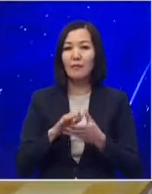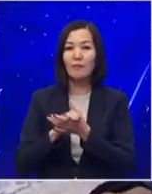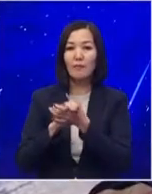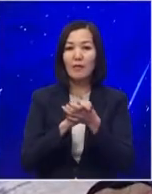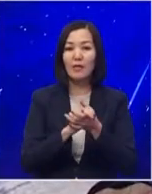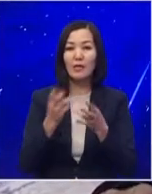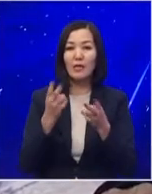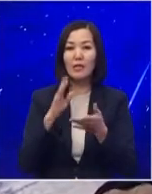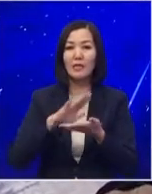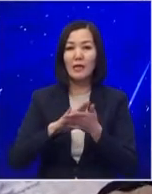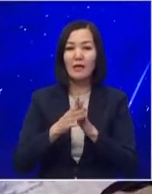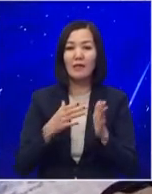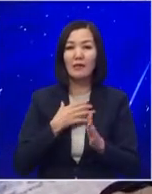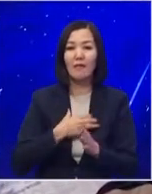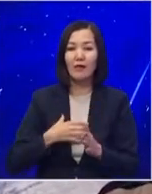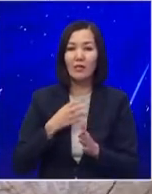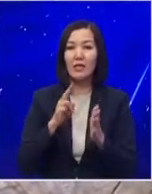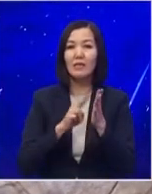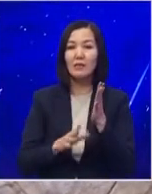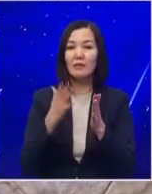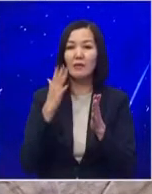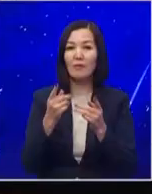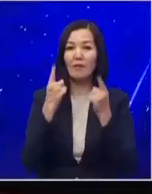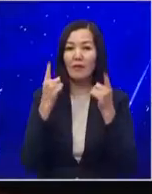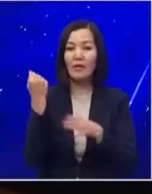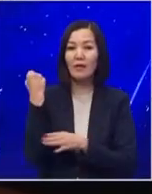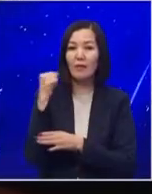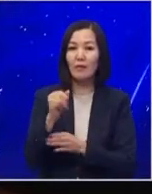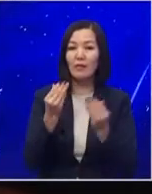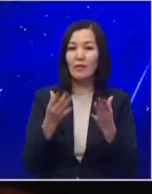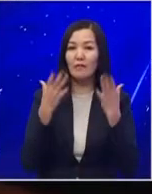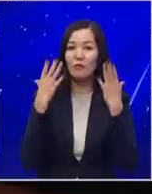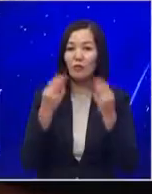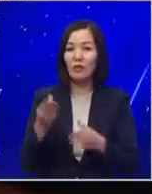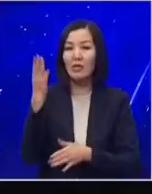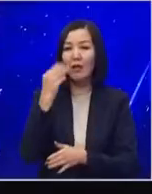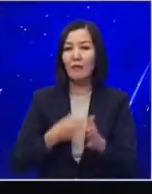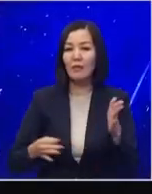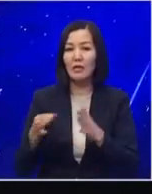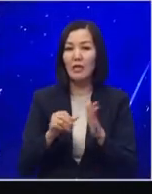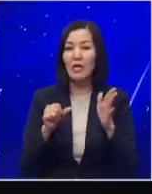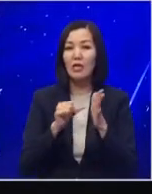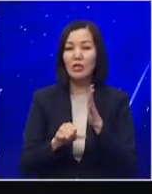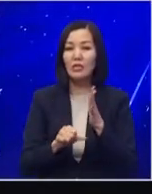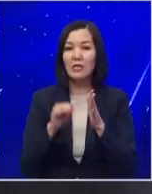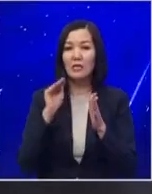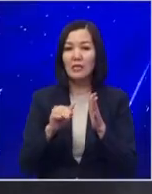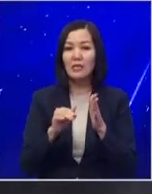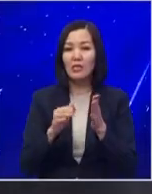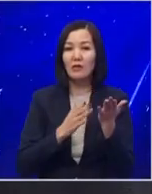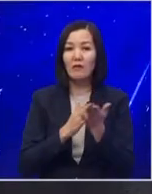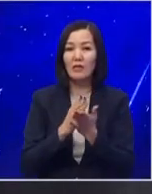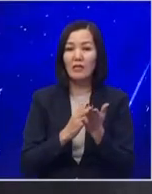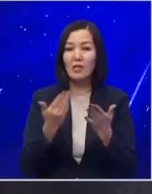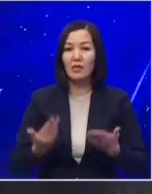в этом году исполнилось 75 лет великой победы на сегодняшний день вам атинская области из 60 тысяч ветеранов живых